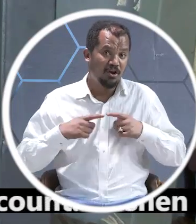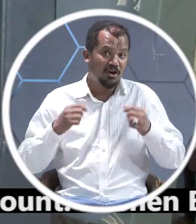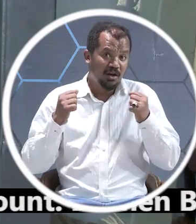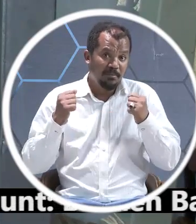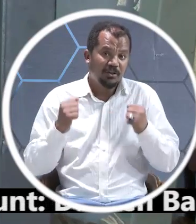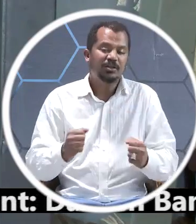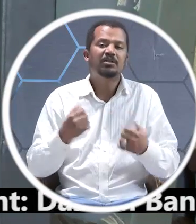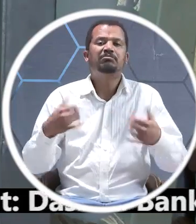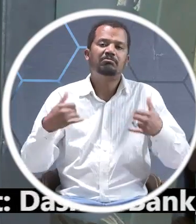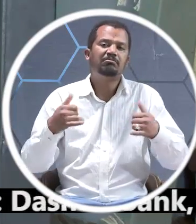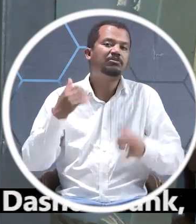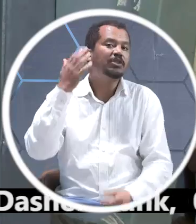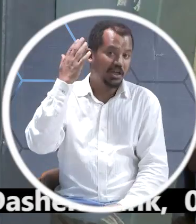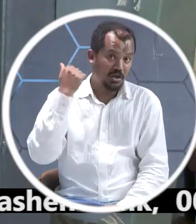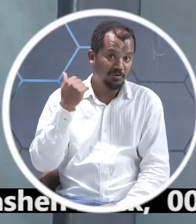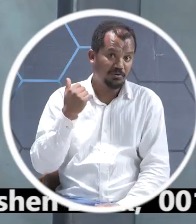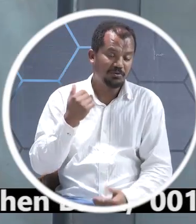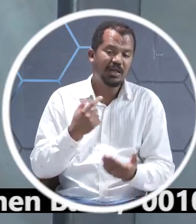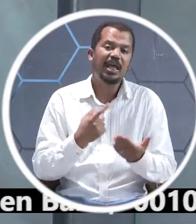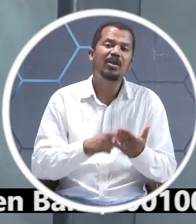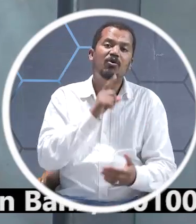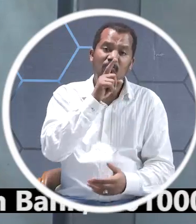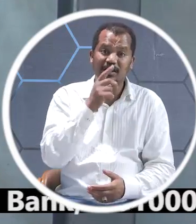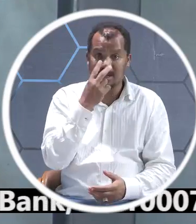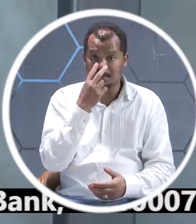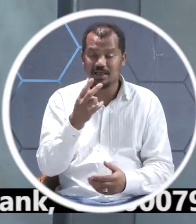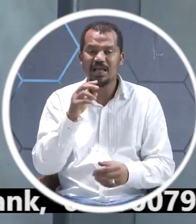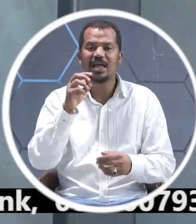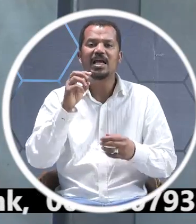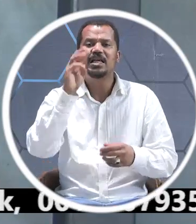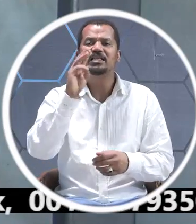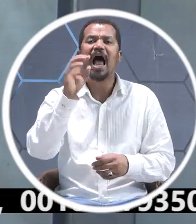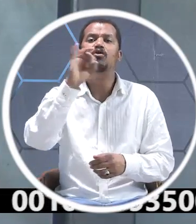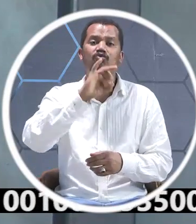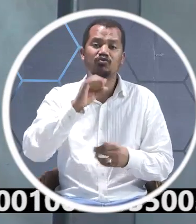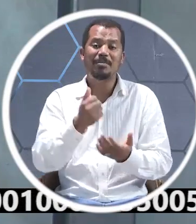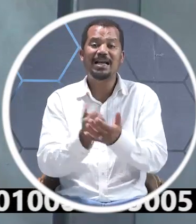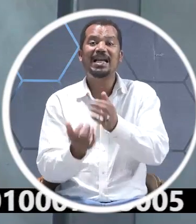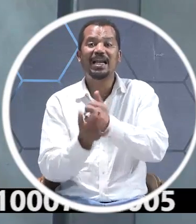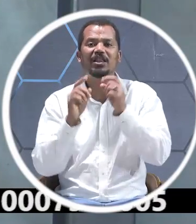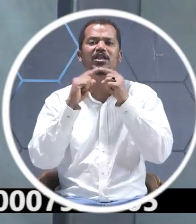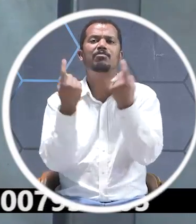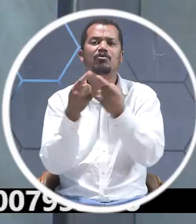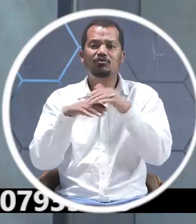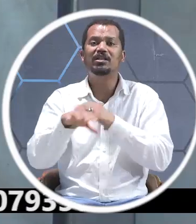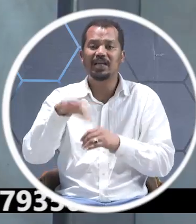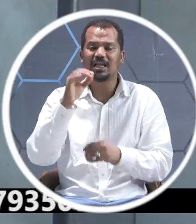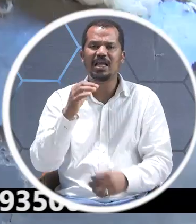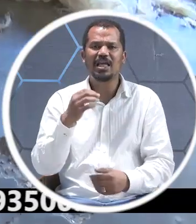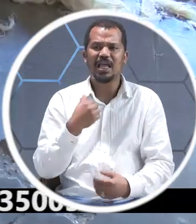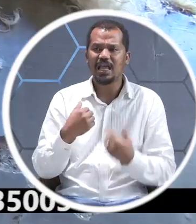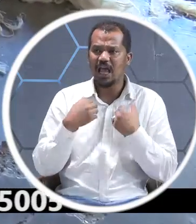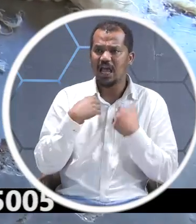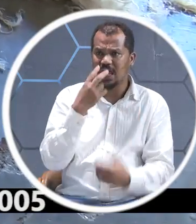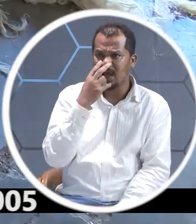ሊኖር እንደሚችል እያጫወቱን ነበርና ይህንኑ እውነት ለማየት በሳሉ መረዳዳት ግቢ ውስጥ እንገኛለን። ያየነው እውነትም